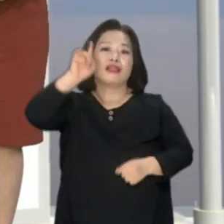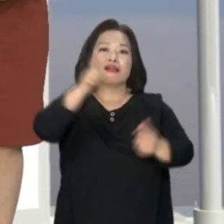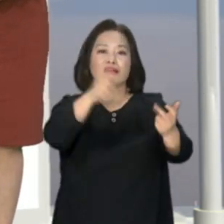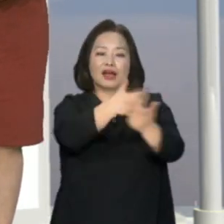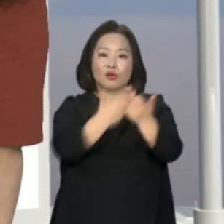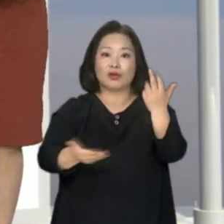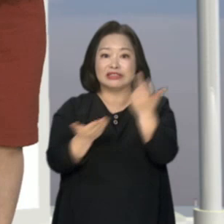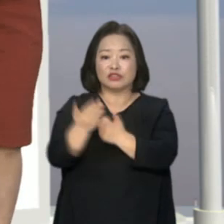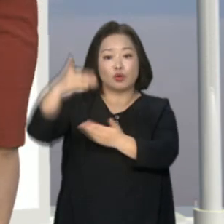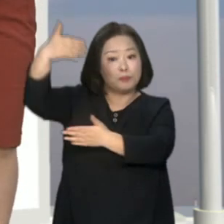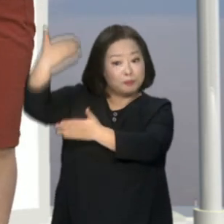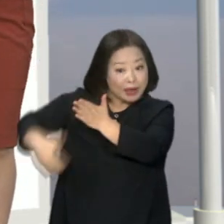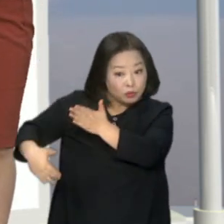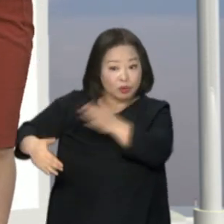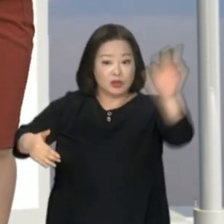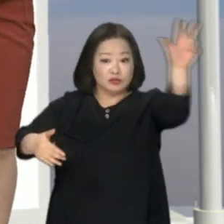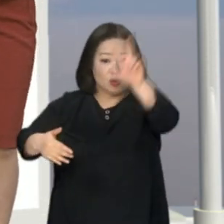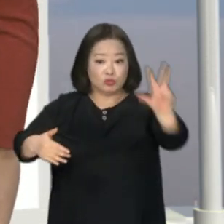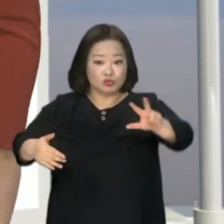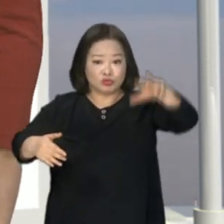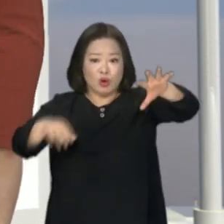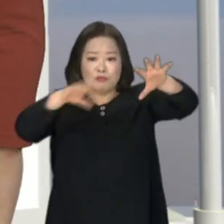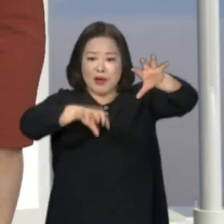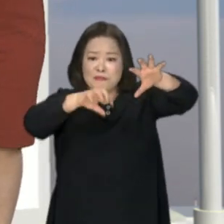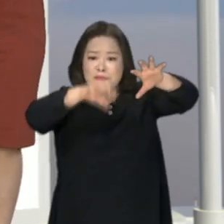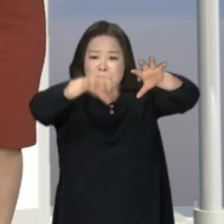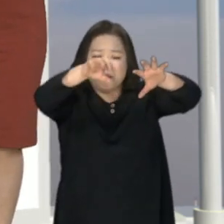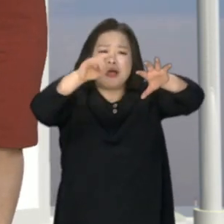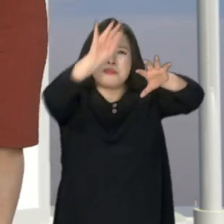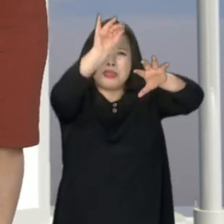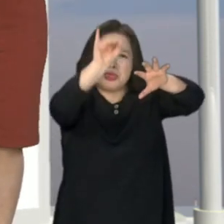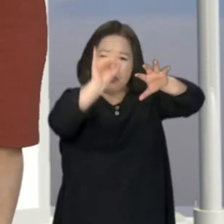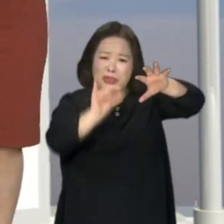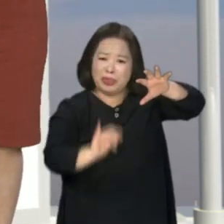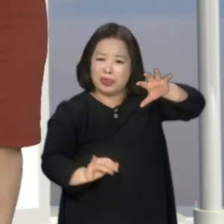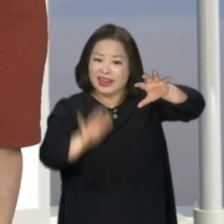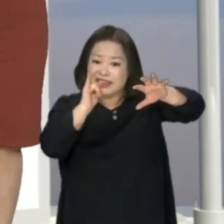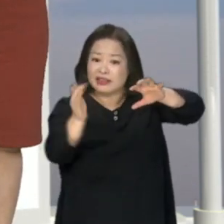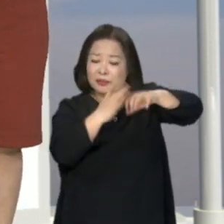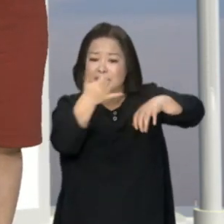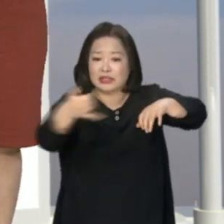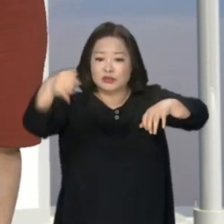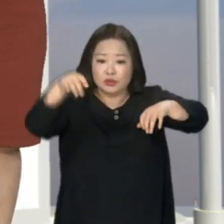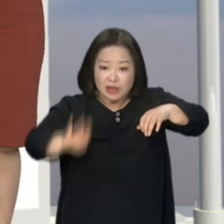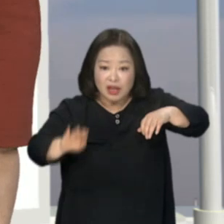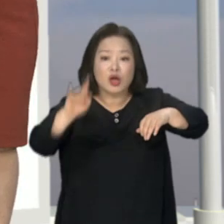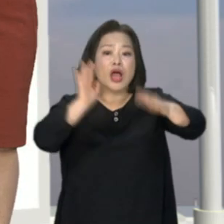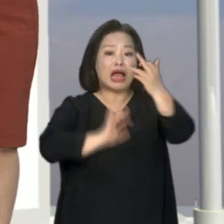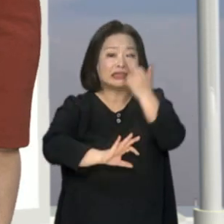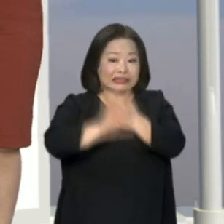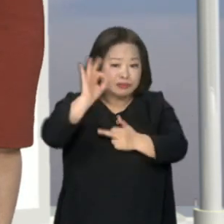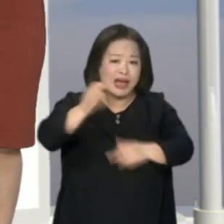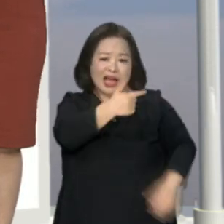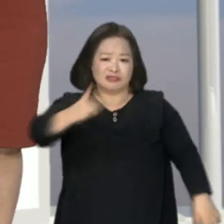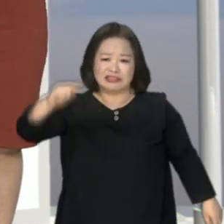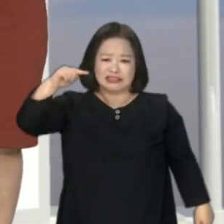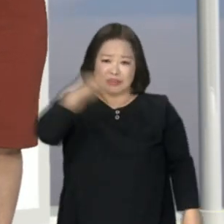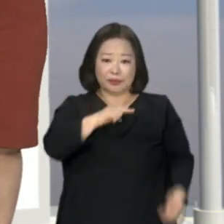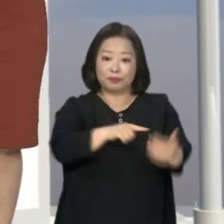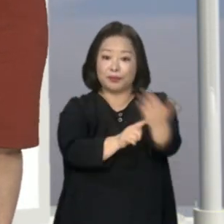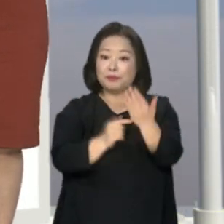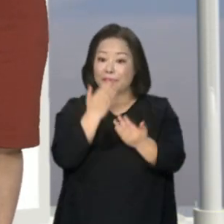강원과 제주를 제외한 전국에서 초미세먼지 농도가 높게 오를 텐데요. 특히 세종은 내일 오전 한때 매우 나쁨